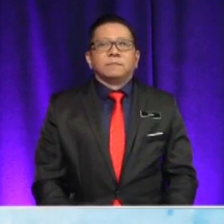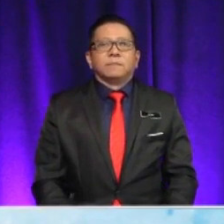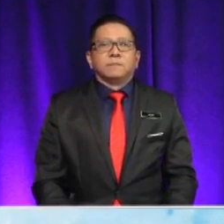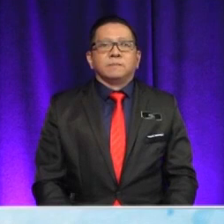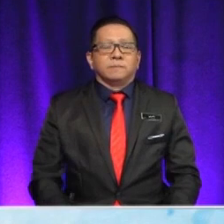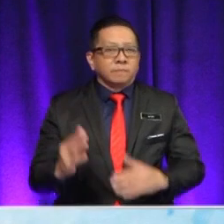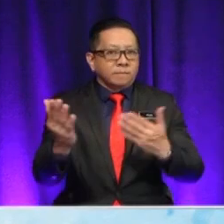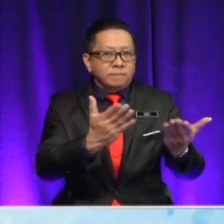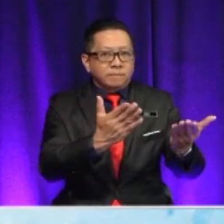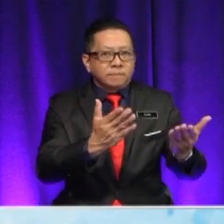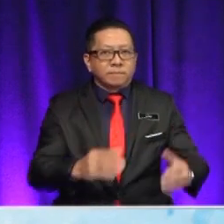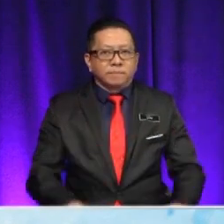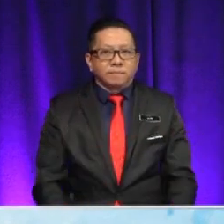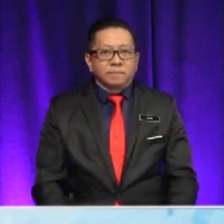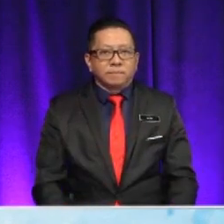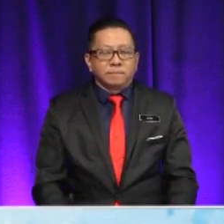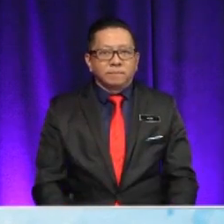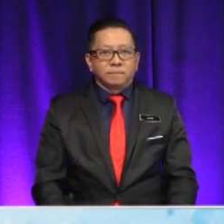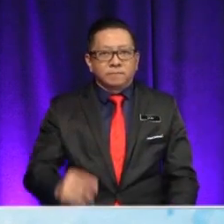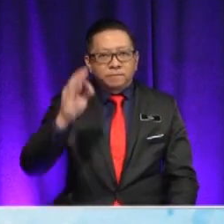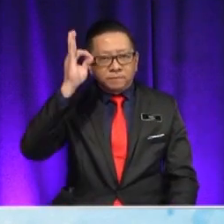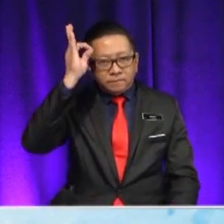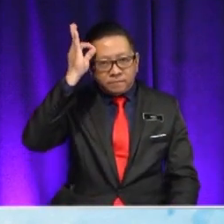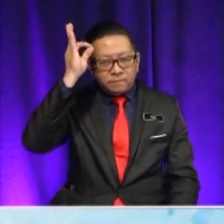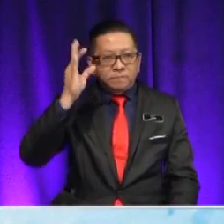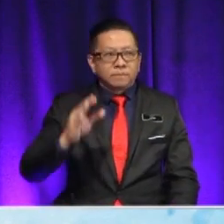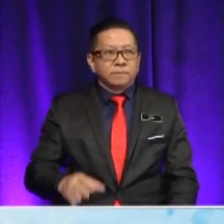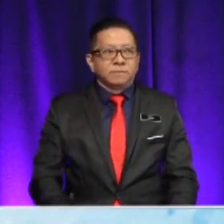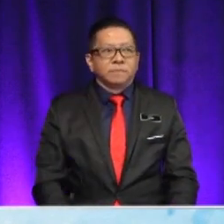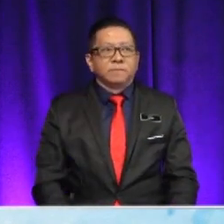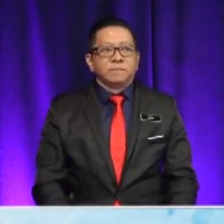Okey, silakan. Fakrullah. Ke Fakrullah.